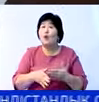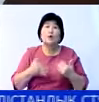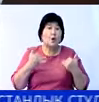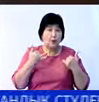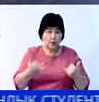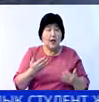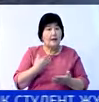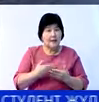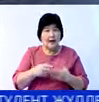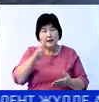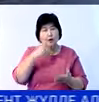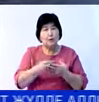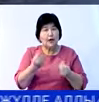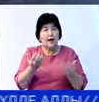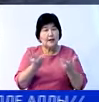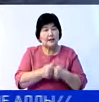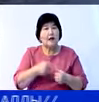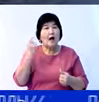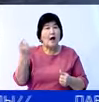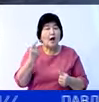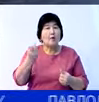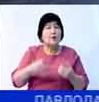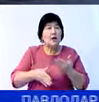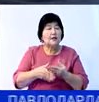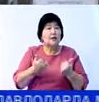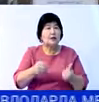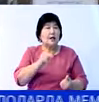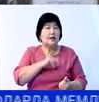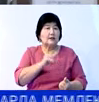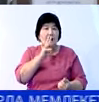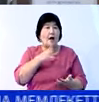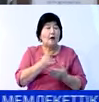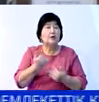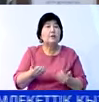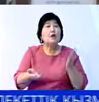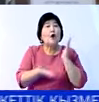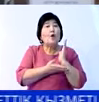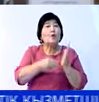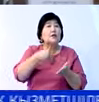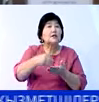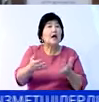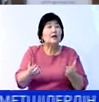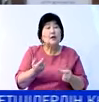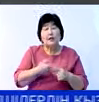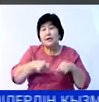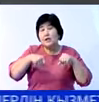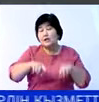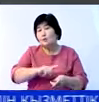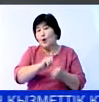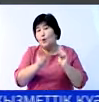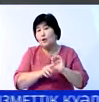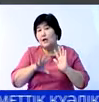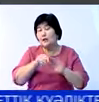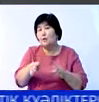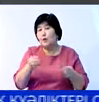көрсетілетін, яғни бюджет қаржысы есебінен коммуналдық көрсетілетін қызметтерге ақы төлеу немесе отын сатып алу үшін. Енді шешімге өзгеріс енгізіліп,